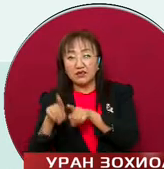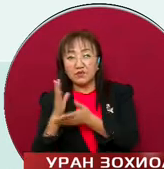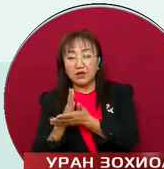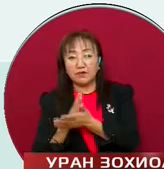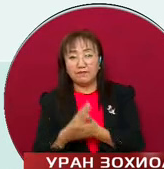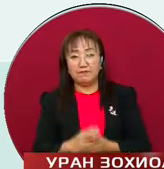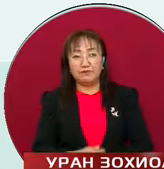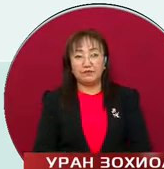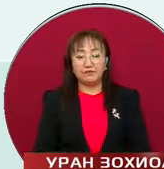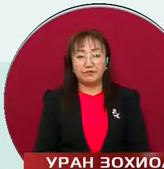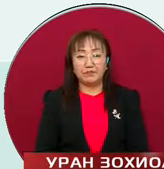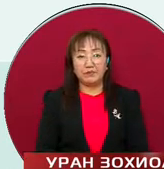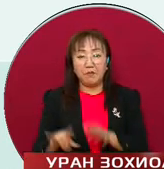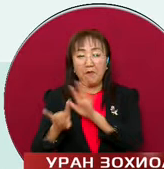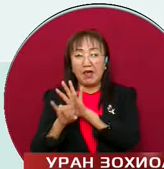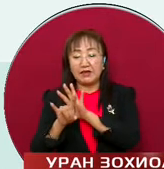Малын дэвтээсэн гүзээтэй адилтгсан.